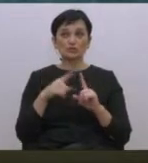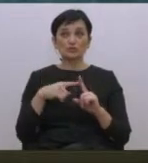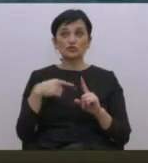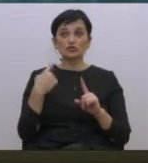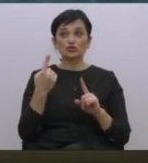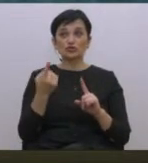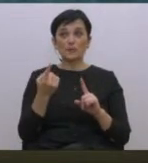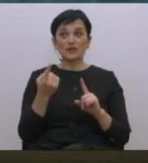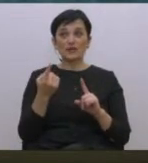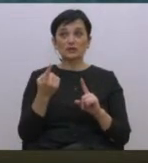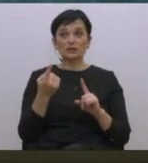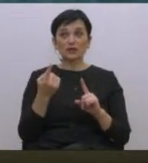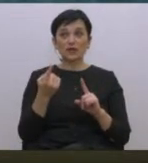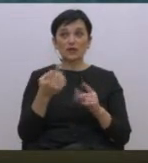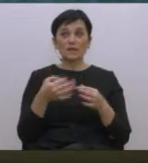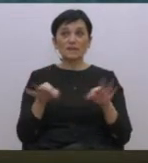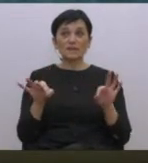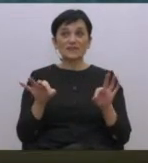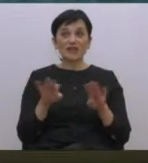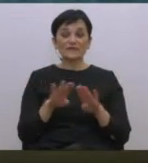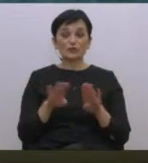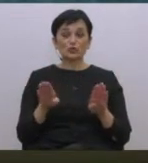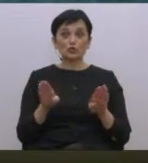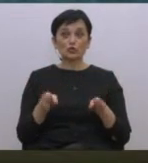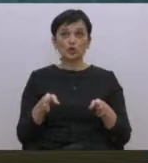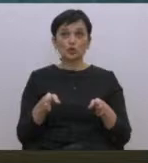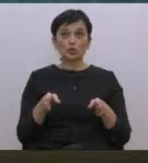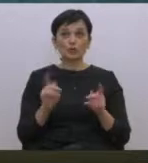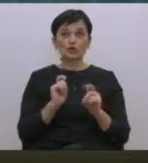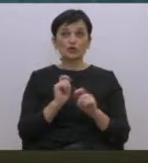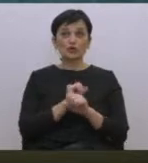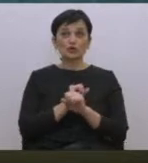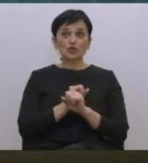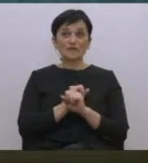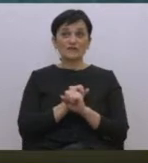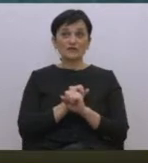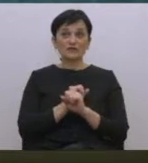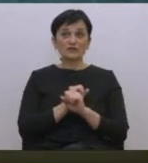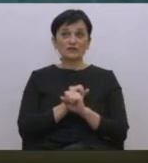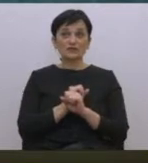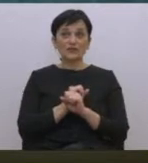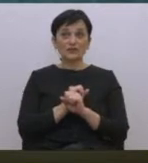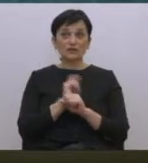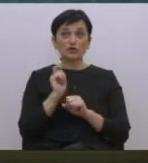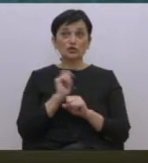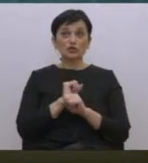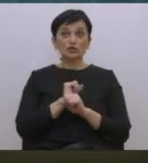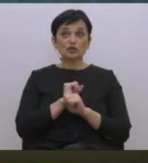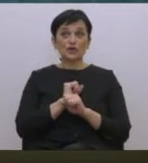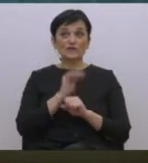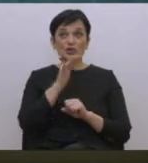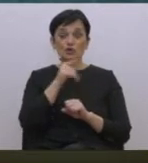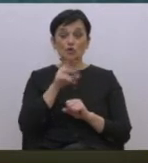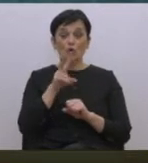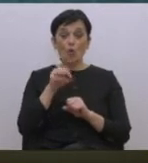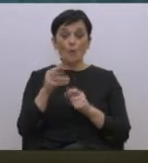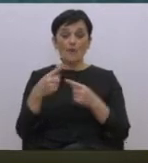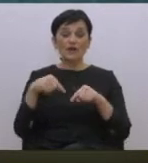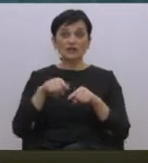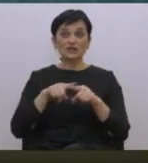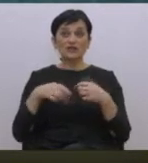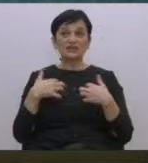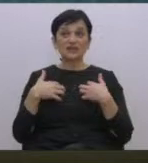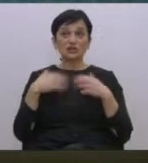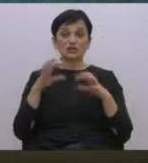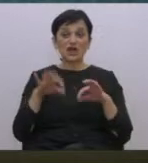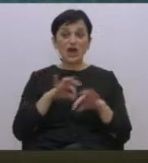shemdeg tavsvali tribuna, shevisvenebt, shesvenebis dros ikneba komitetis khvemeb dachkarul